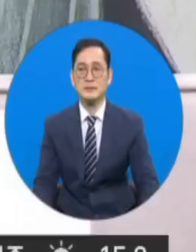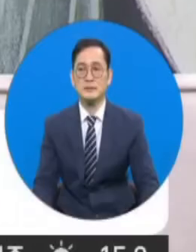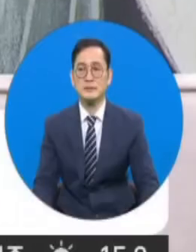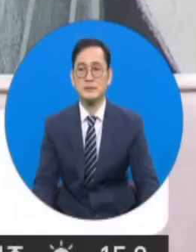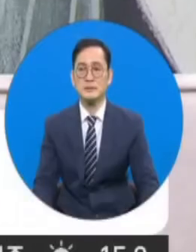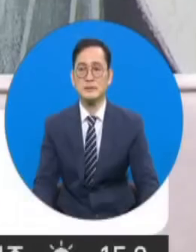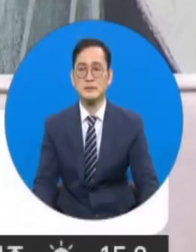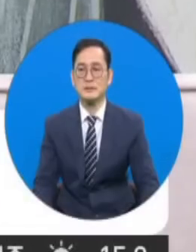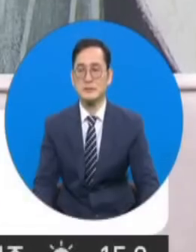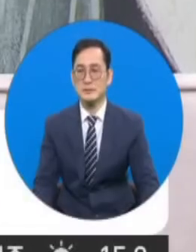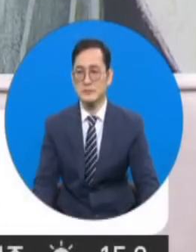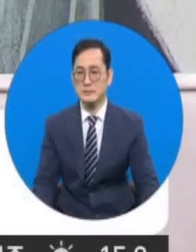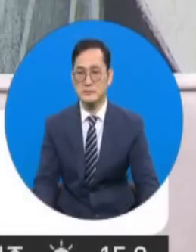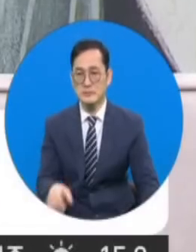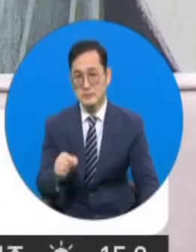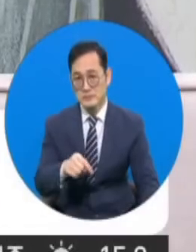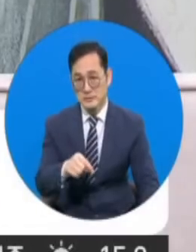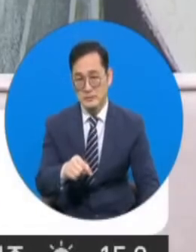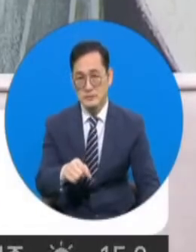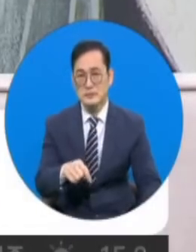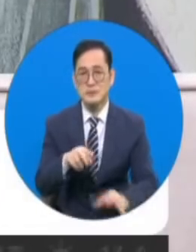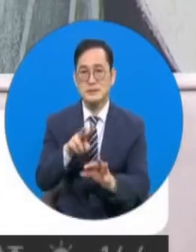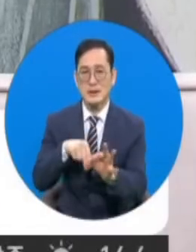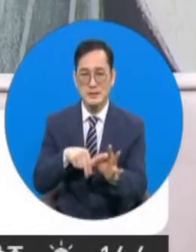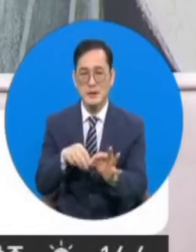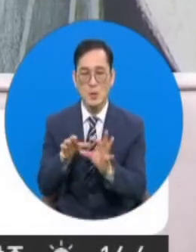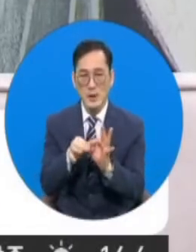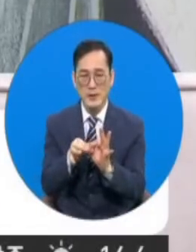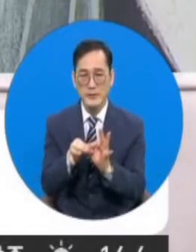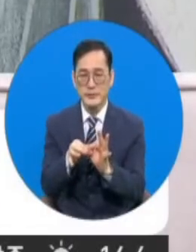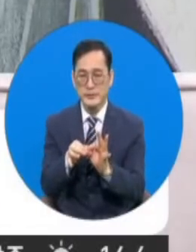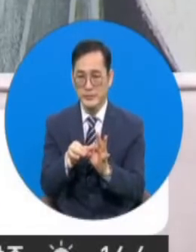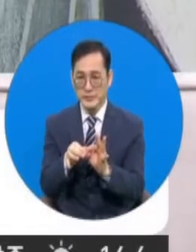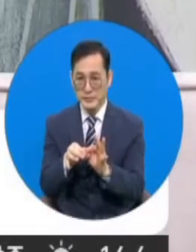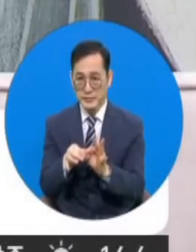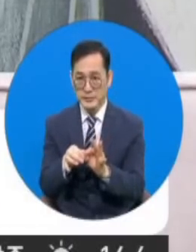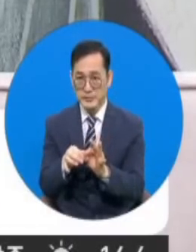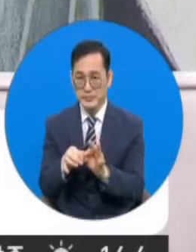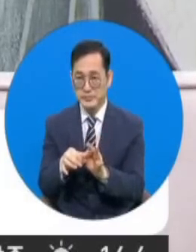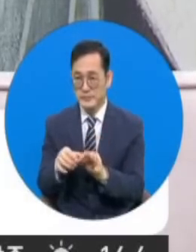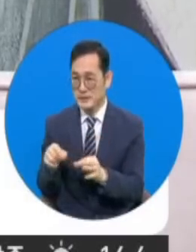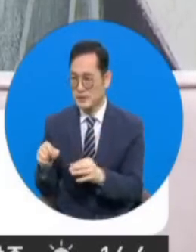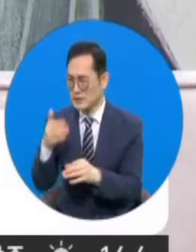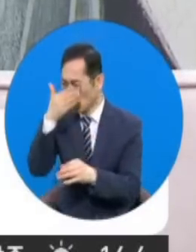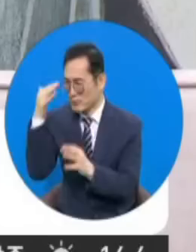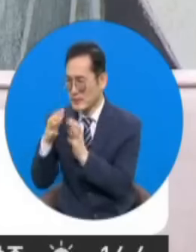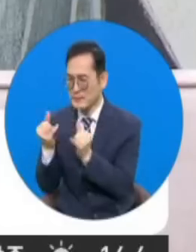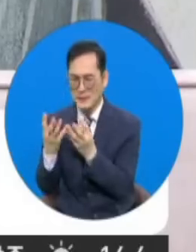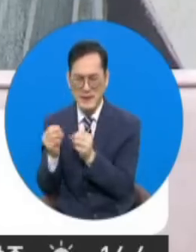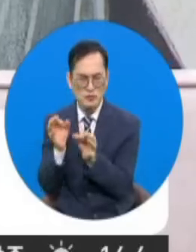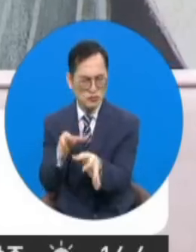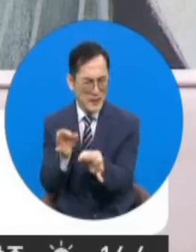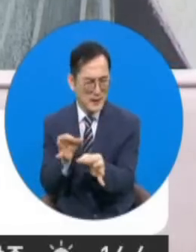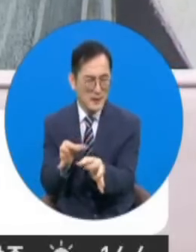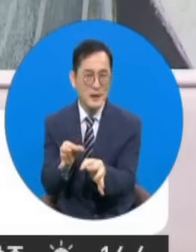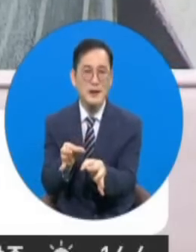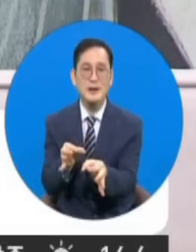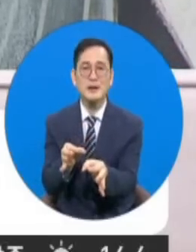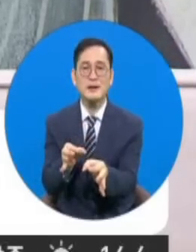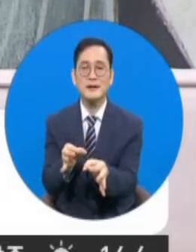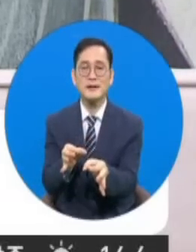4년을 있으면서이 가상 자산 그 2030 우리 젊은 청년세대들 투자 열풍이 막 불 때